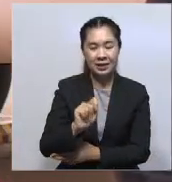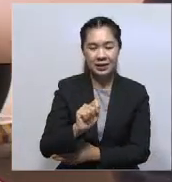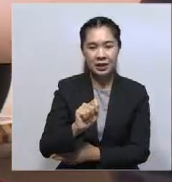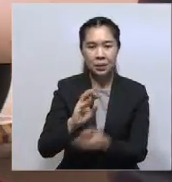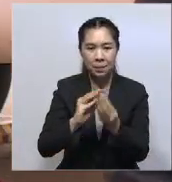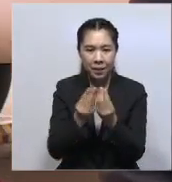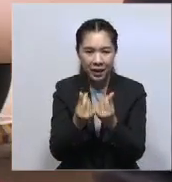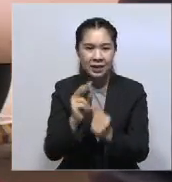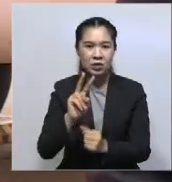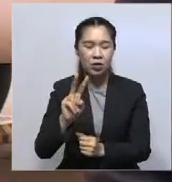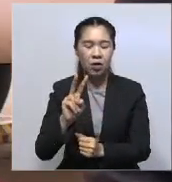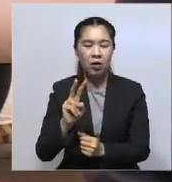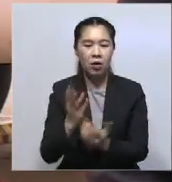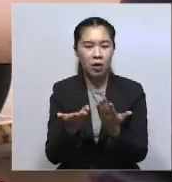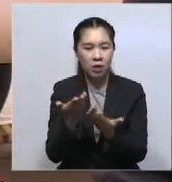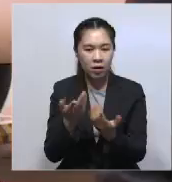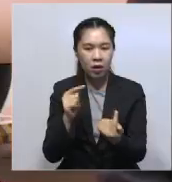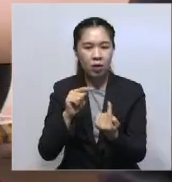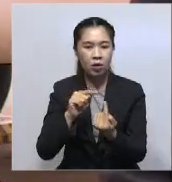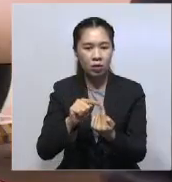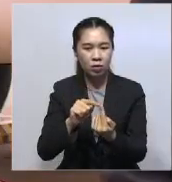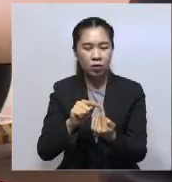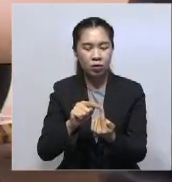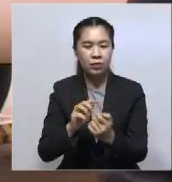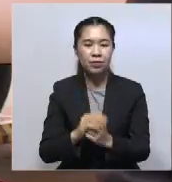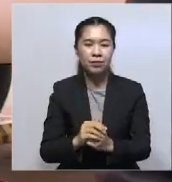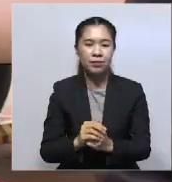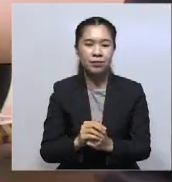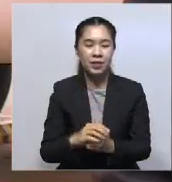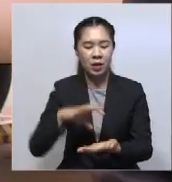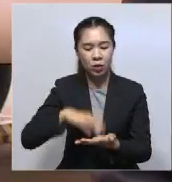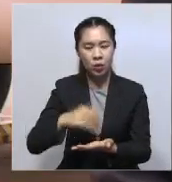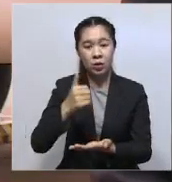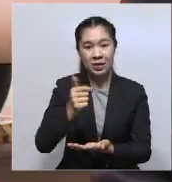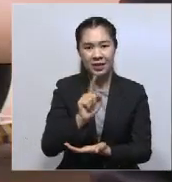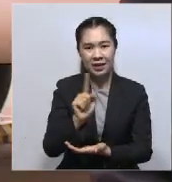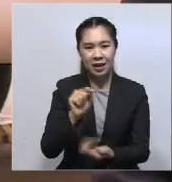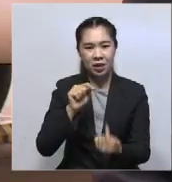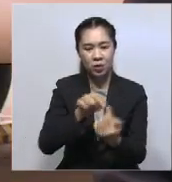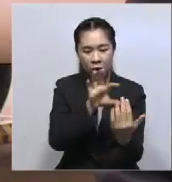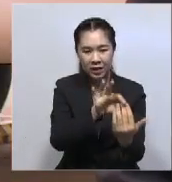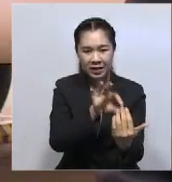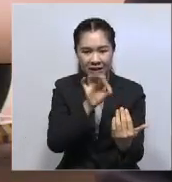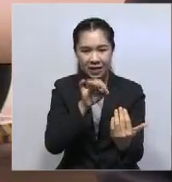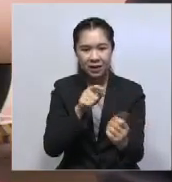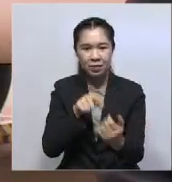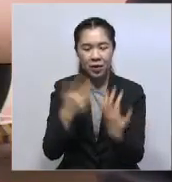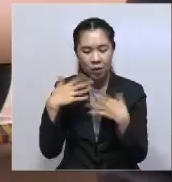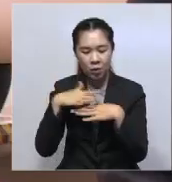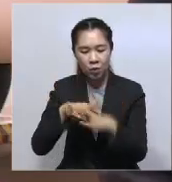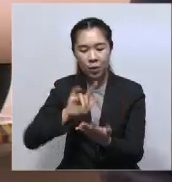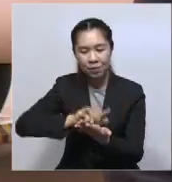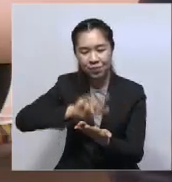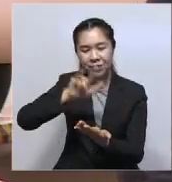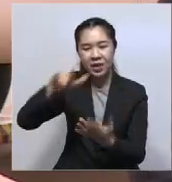NBT2HD ก็คือช่อง2หรือจะเป็นสถานีวิจัยเสียงแห่งประเทศไทยเนี่ยอาจจะโชคดีได้มีโอกาสถูกคัดเลือกแล้วขึ้นไปร่วมบินกับฝน